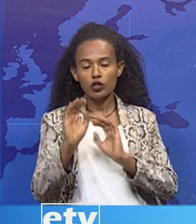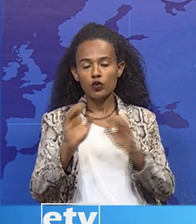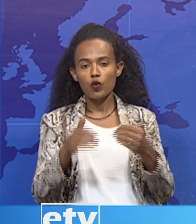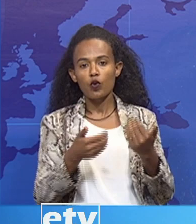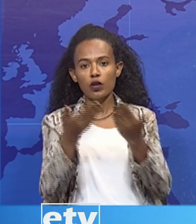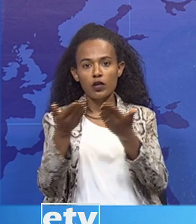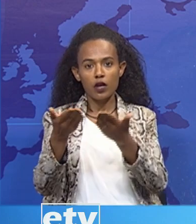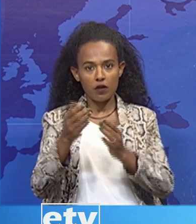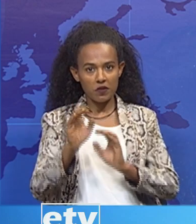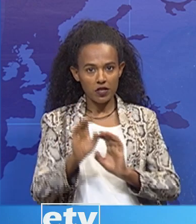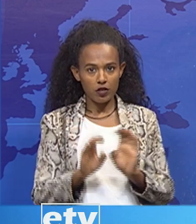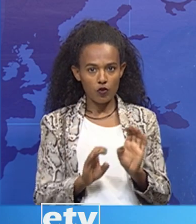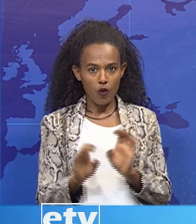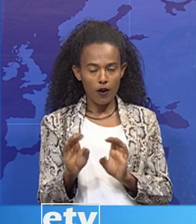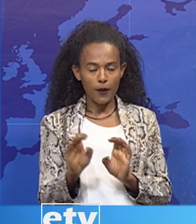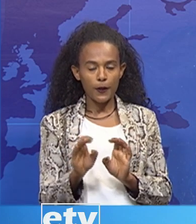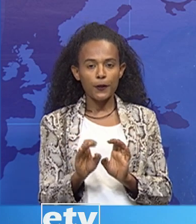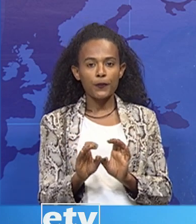እንዲቀርብ ተደርጓል።